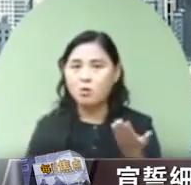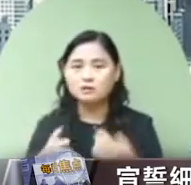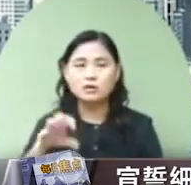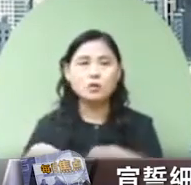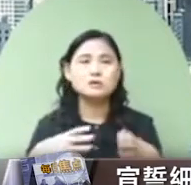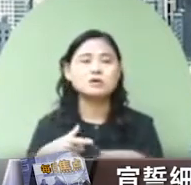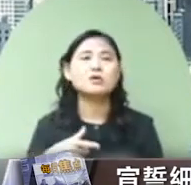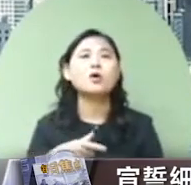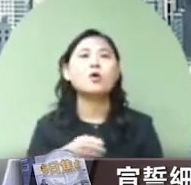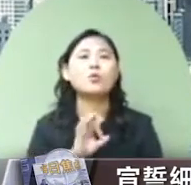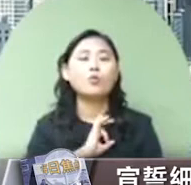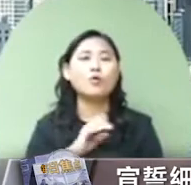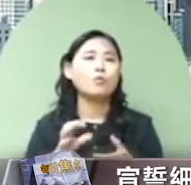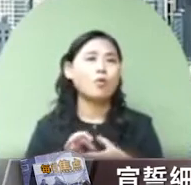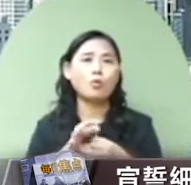無關的一些